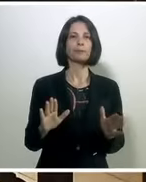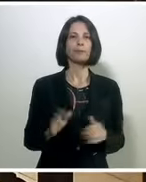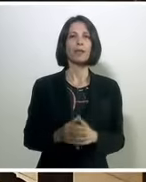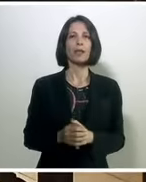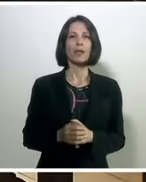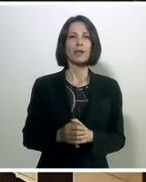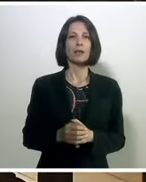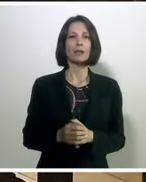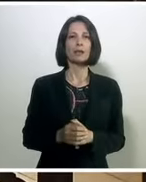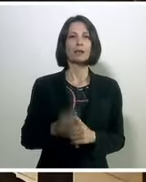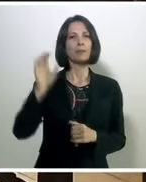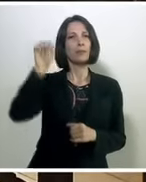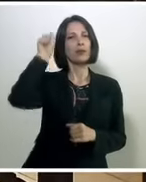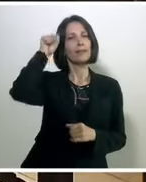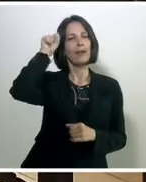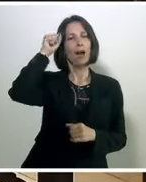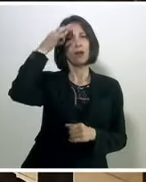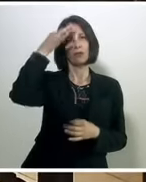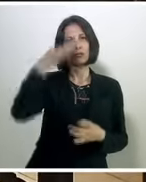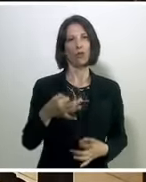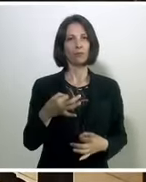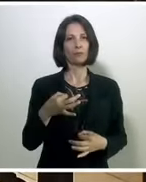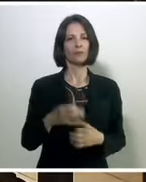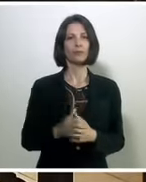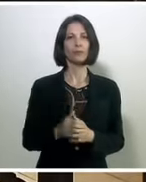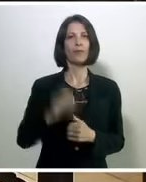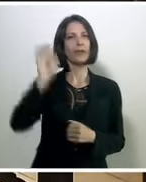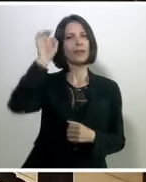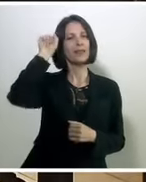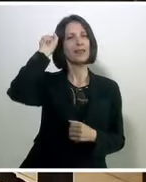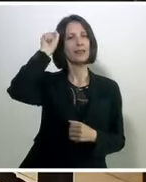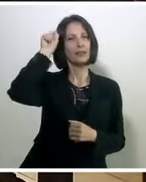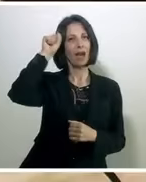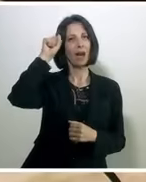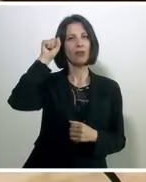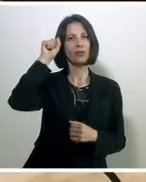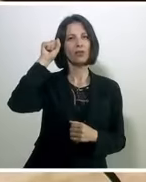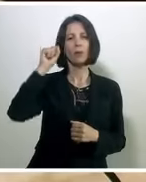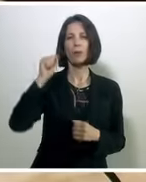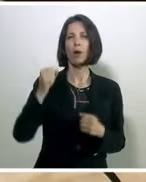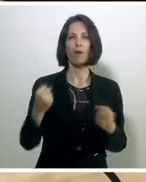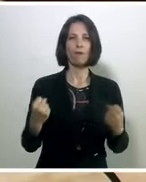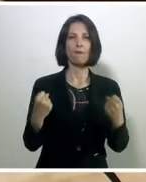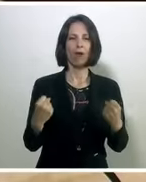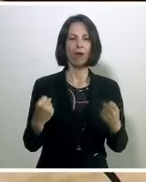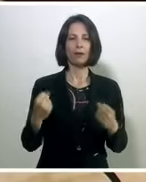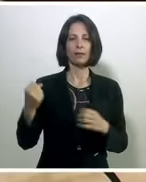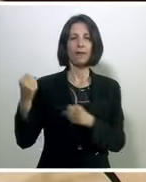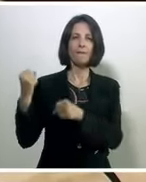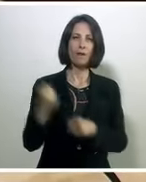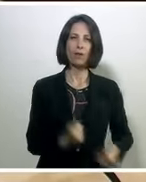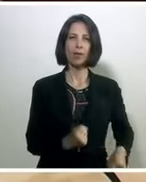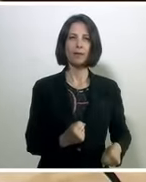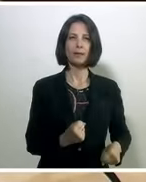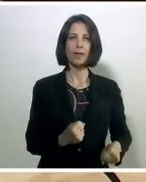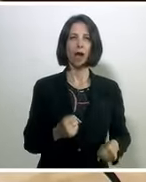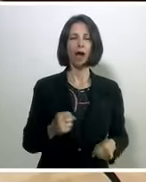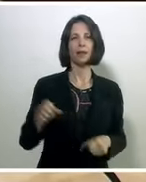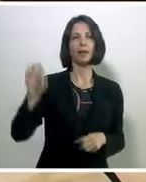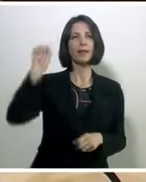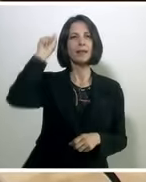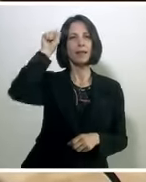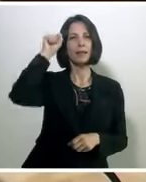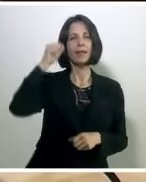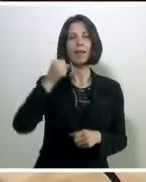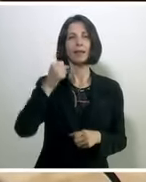una certa sardità di un sardo segnato dalle forze fondamentali che quest'isola sa esprimere nel